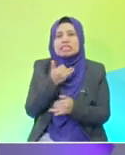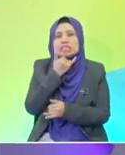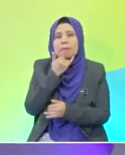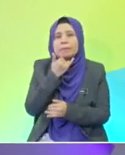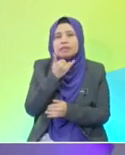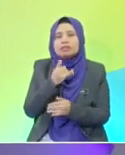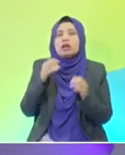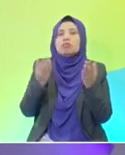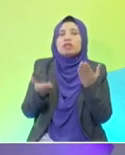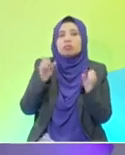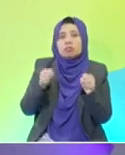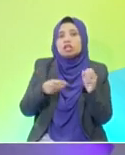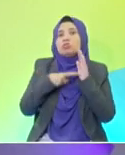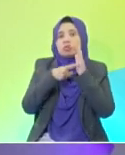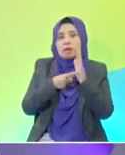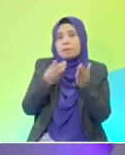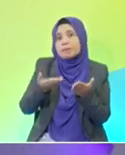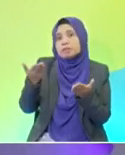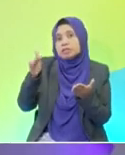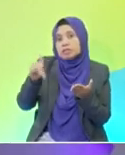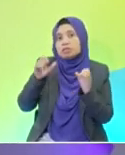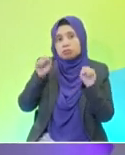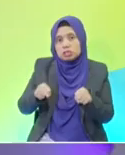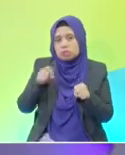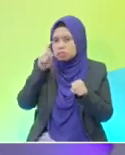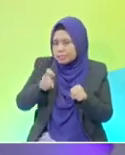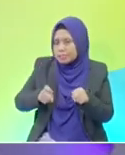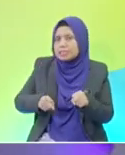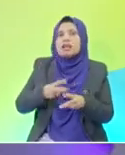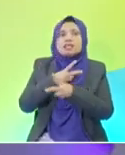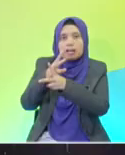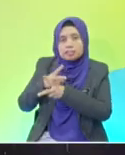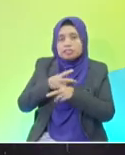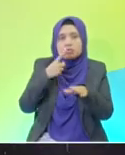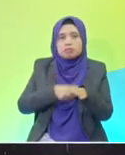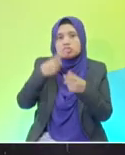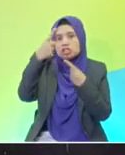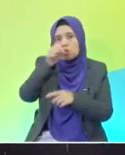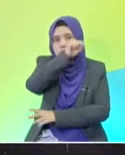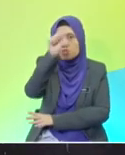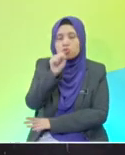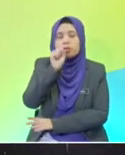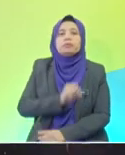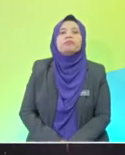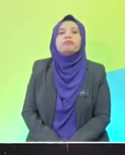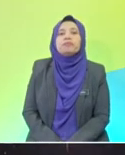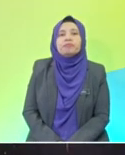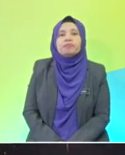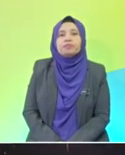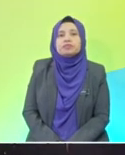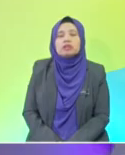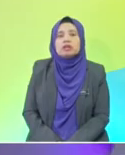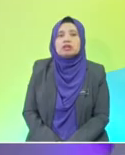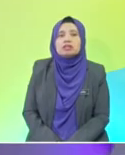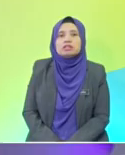ditunjukan aku diantara perkara yang murid-murid kita karena berhati-hati silakan sego Oke kita teruskan Emang Oke antara